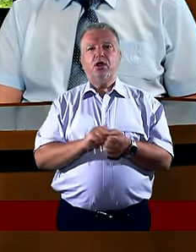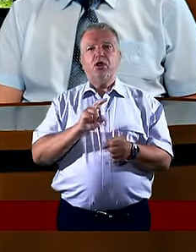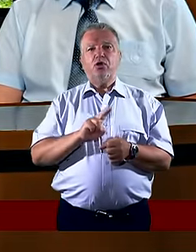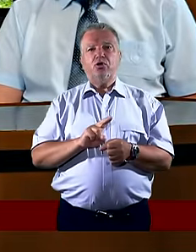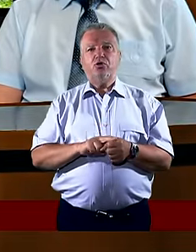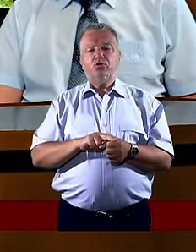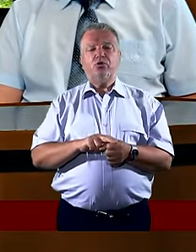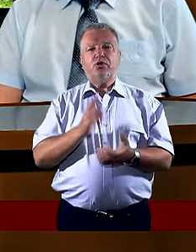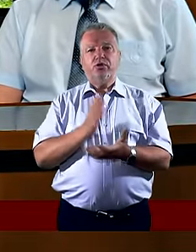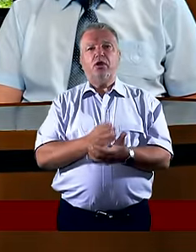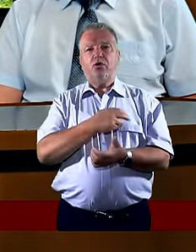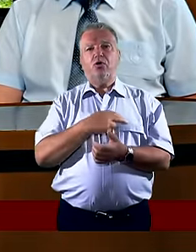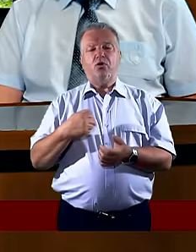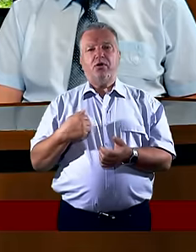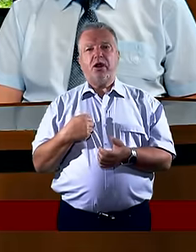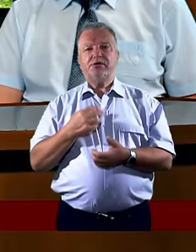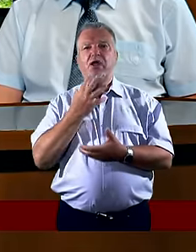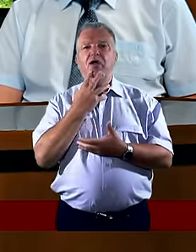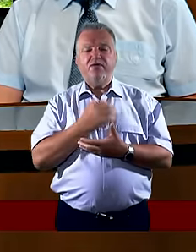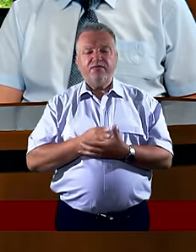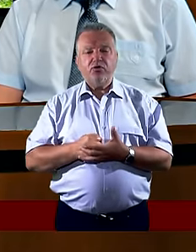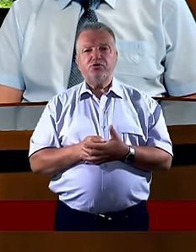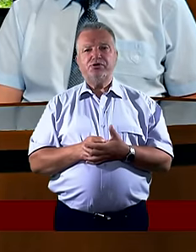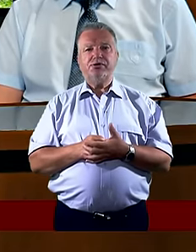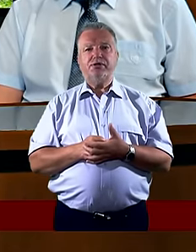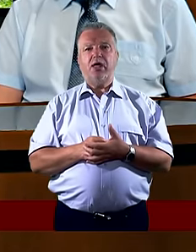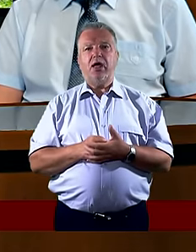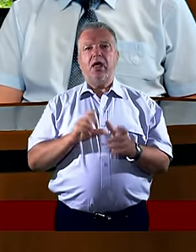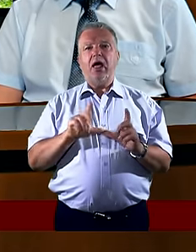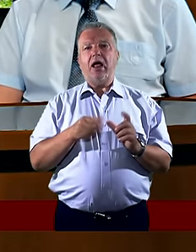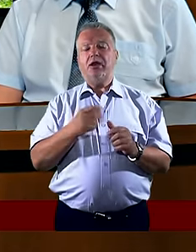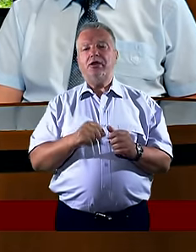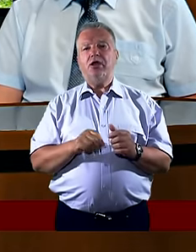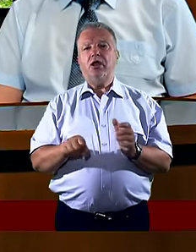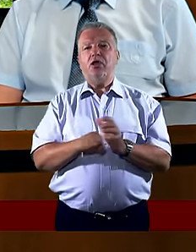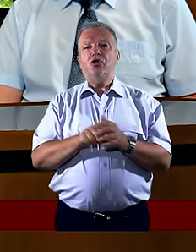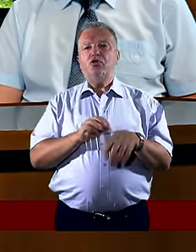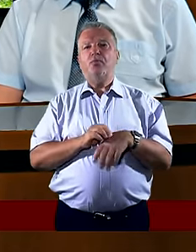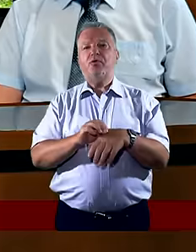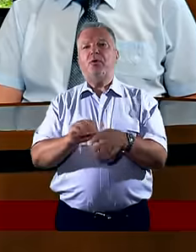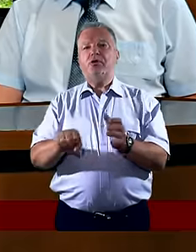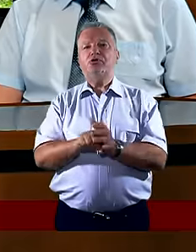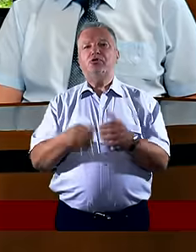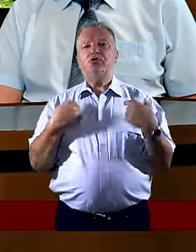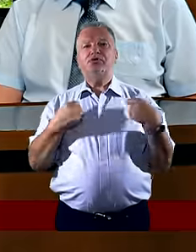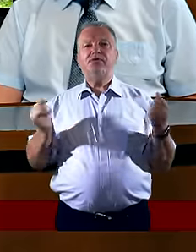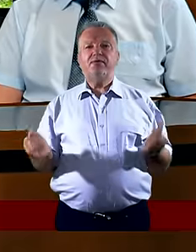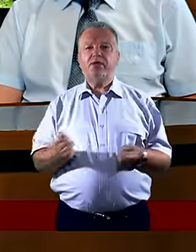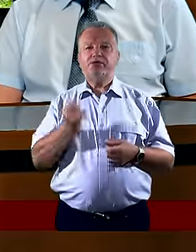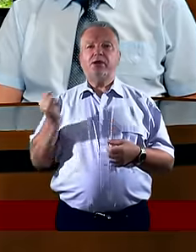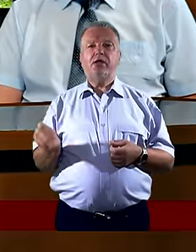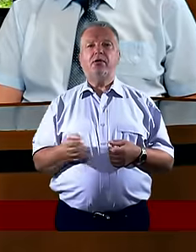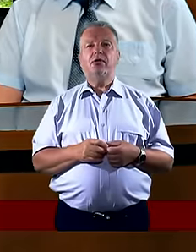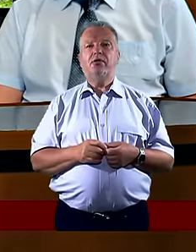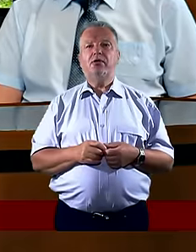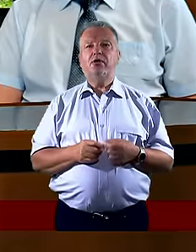którego celem będzie tylko nas obłupić, ukraść, ale nie doprowadzić do tego, żebyśmy mogli żyć